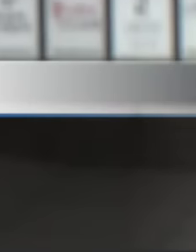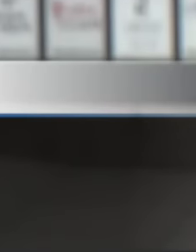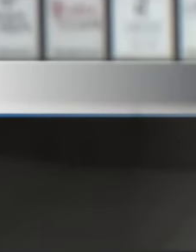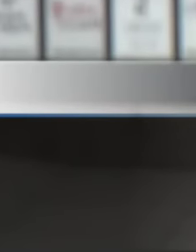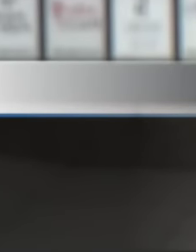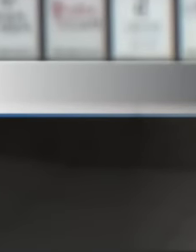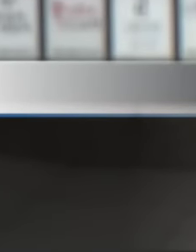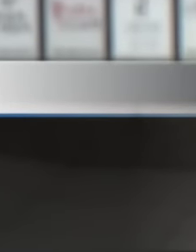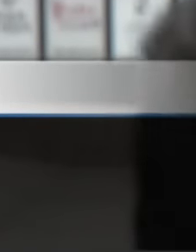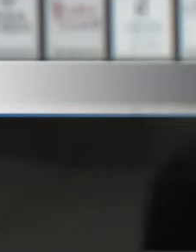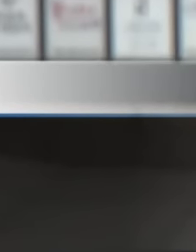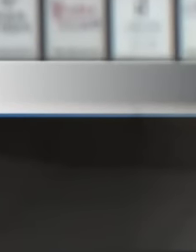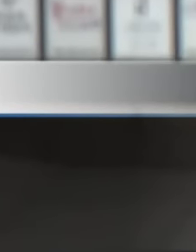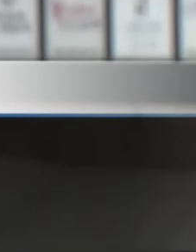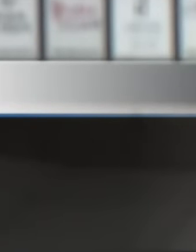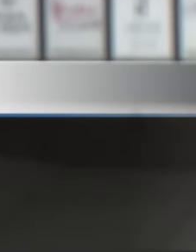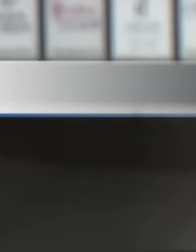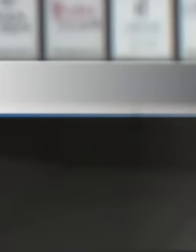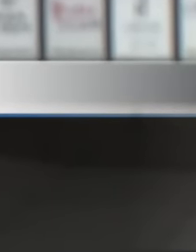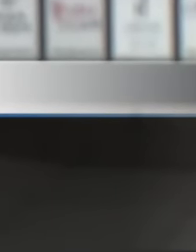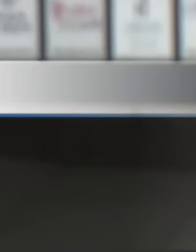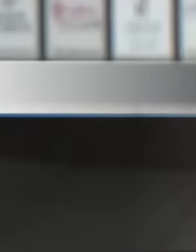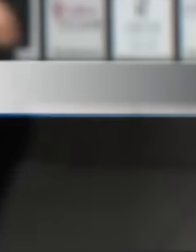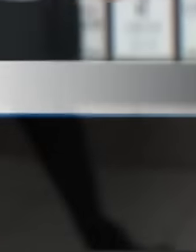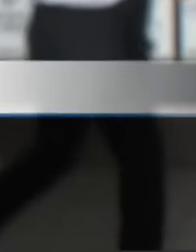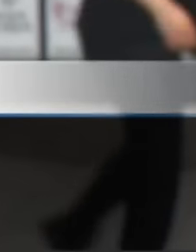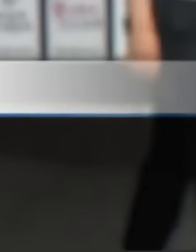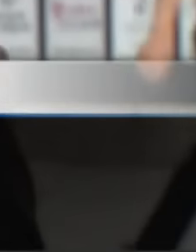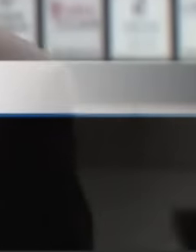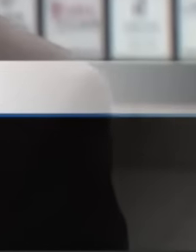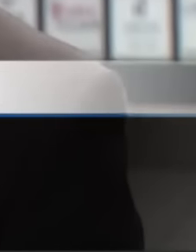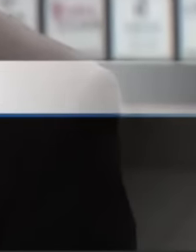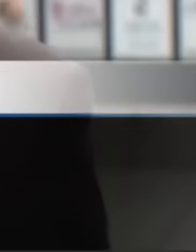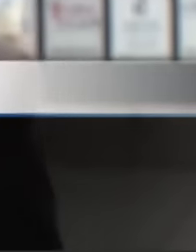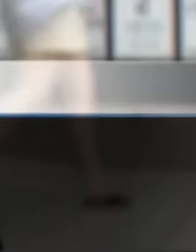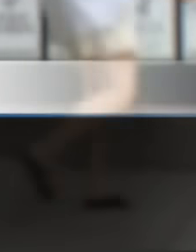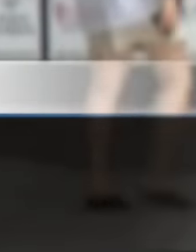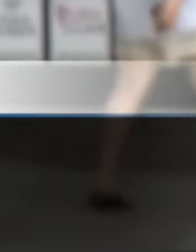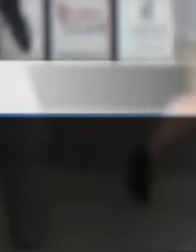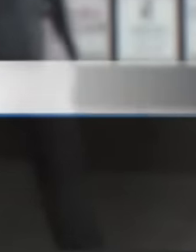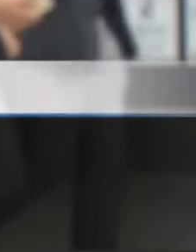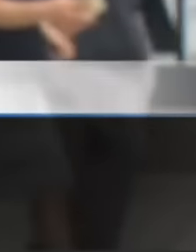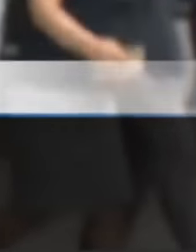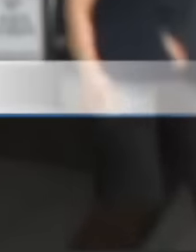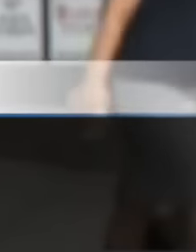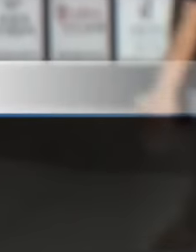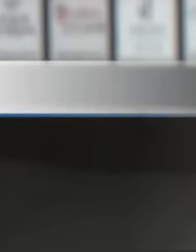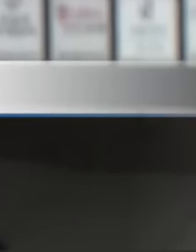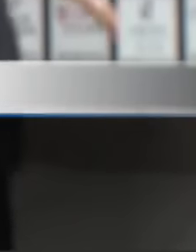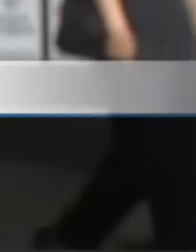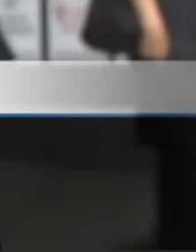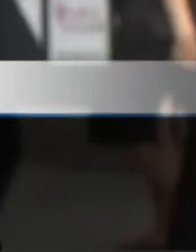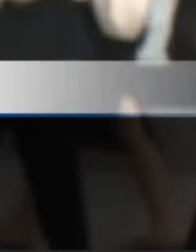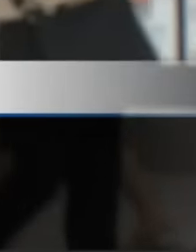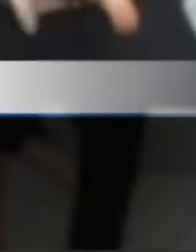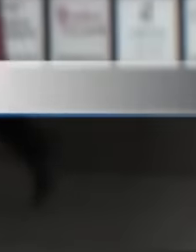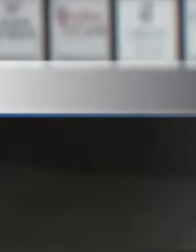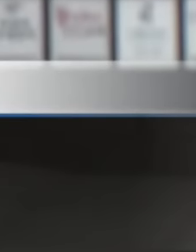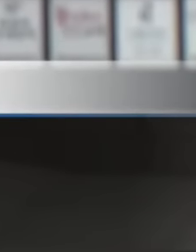것이다라고 생각합니다 탄핵을 남발하고 탄핵이 기각되고 어떤 정치적인 책임을지지 않고 정치적인 부끄러움조차 느끼지 않는